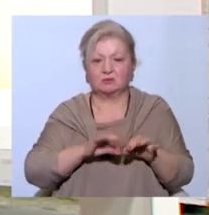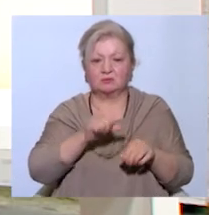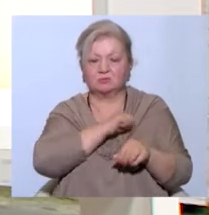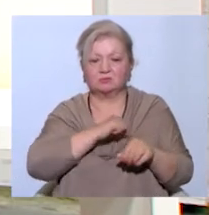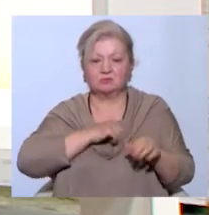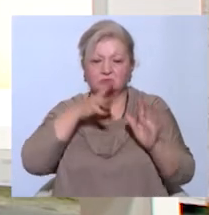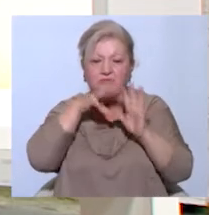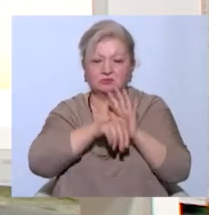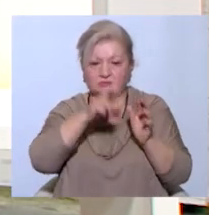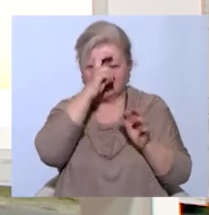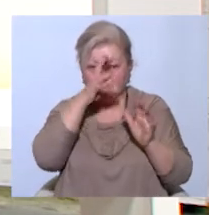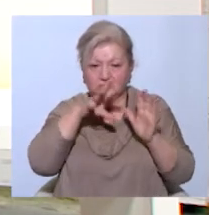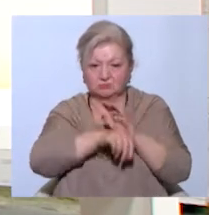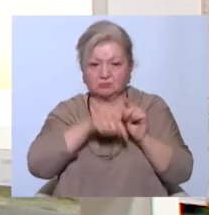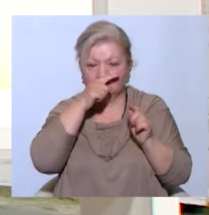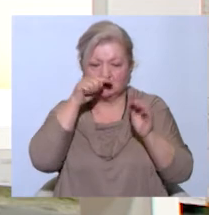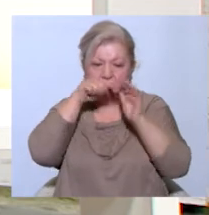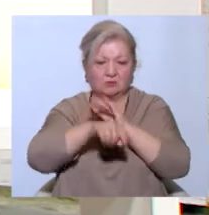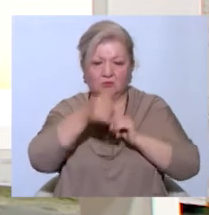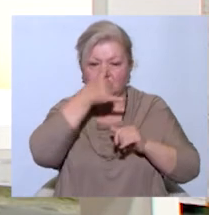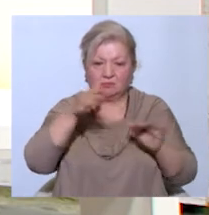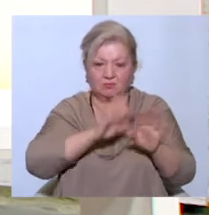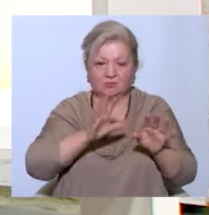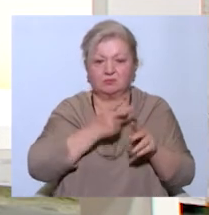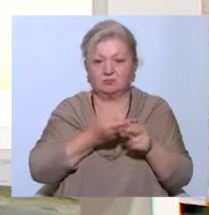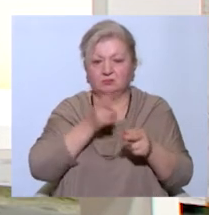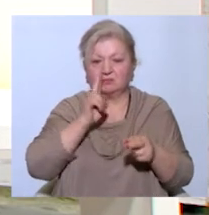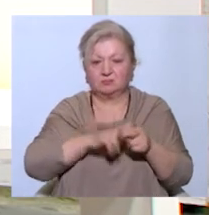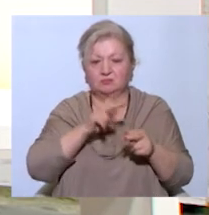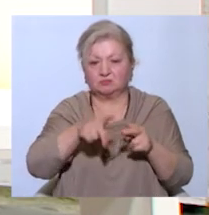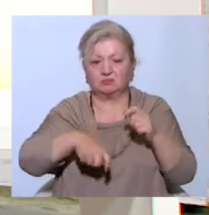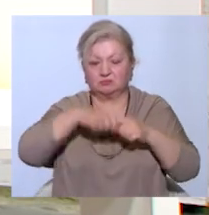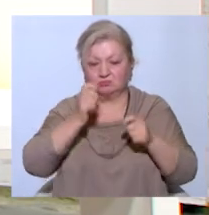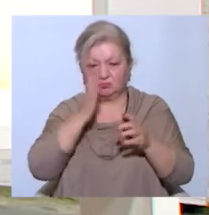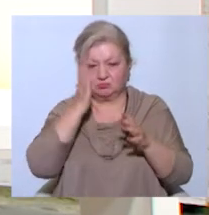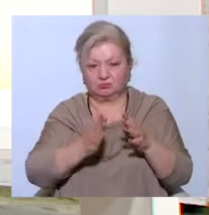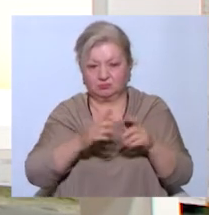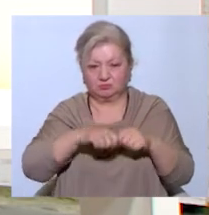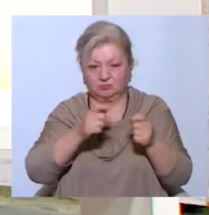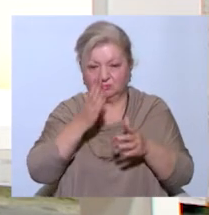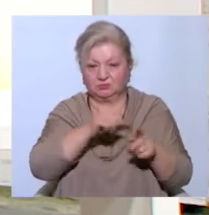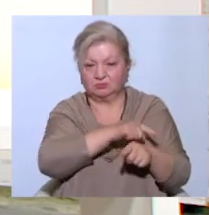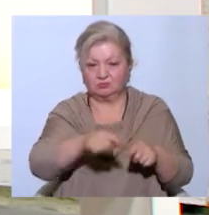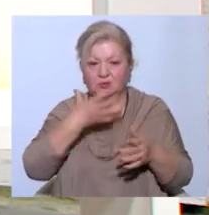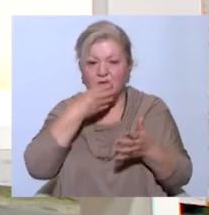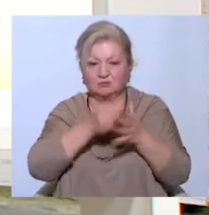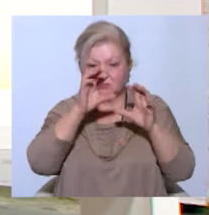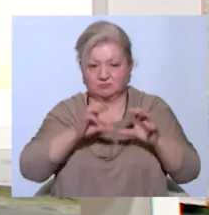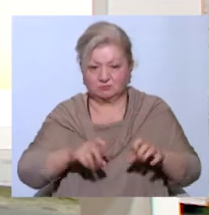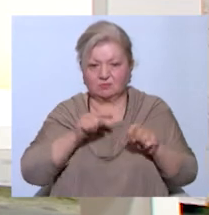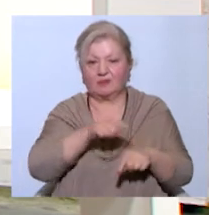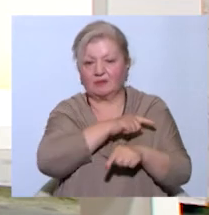შიდა საქმიანობას ისევ ჩაერეოდა, რადგან სუვერენული ფორმატი ამით დაირღვეოდა. აქედან გამომდინარე ამ პროცესმა